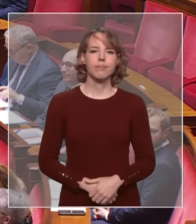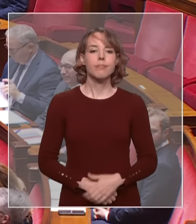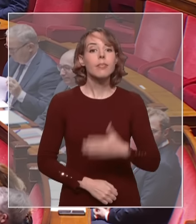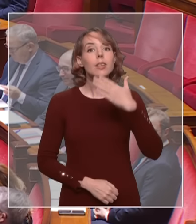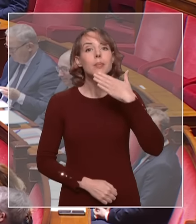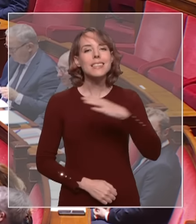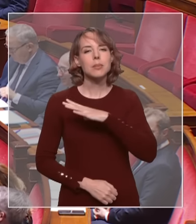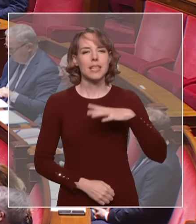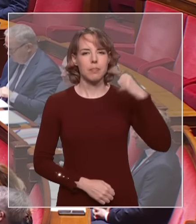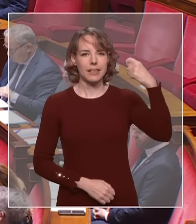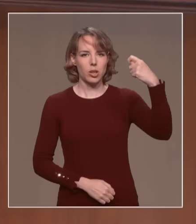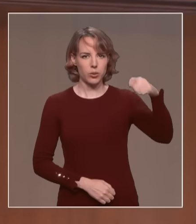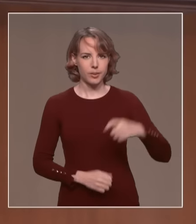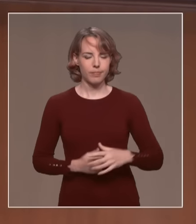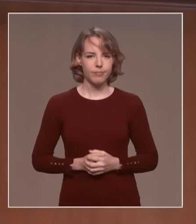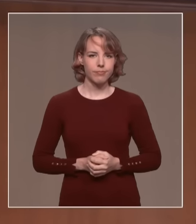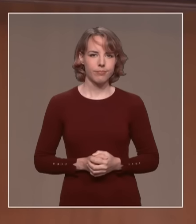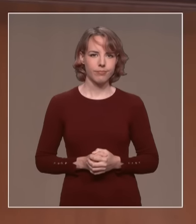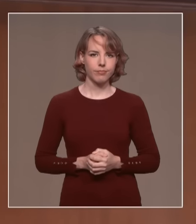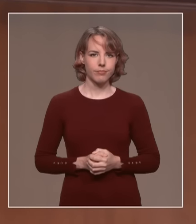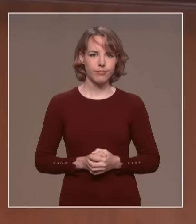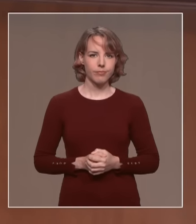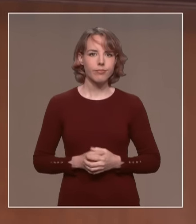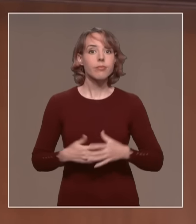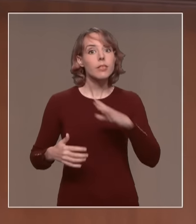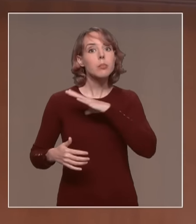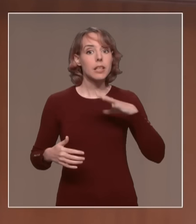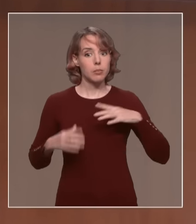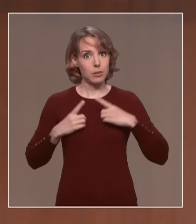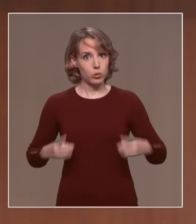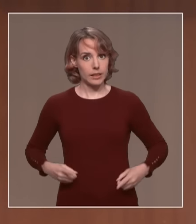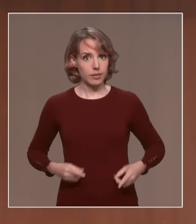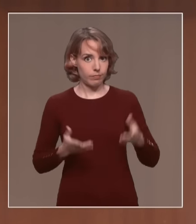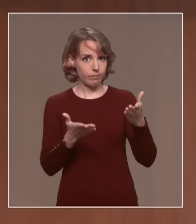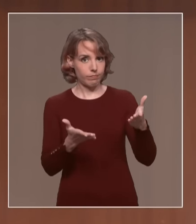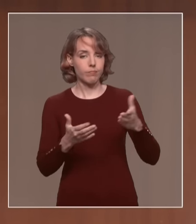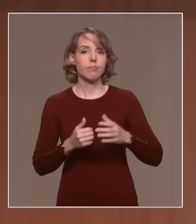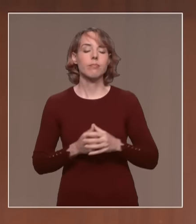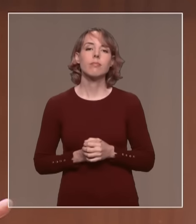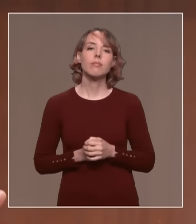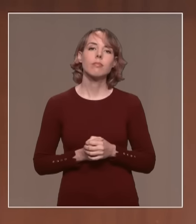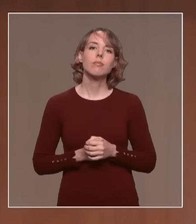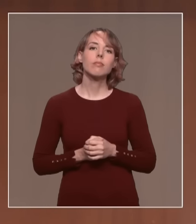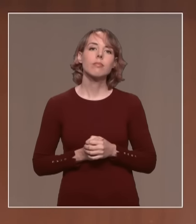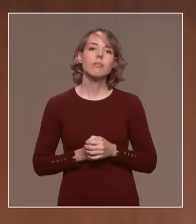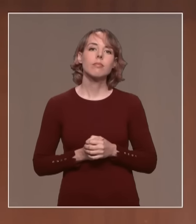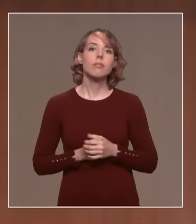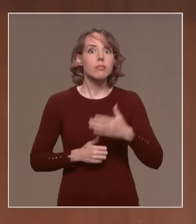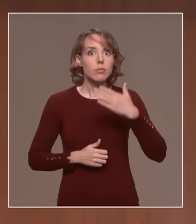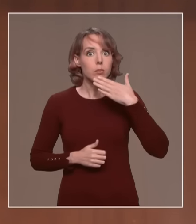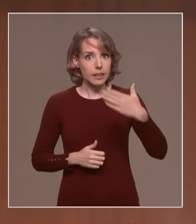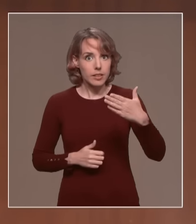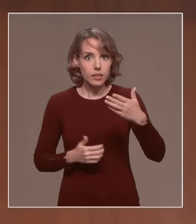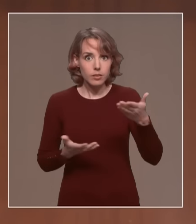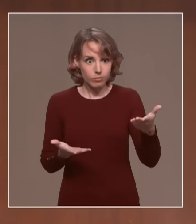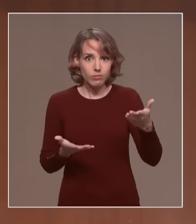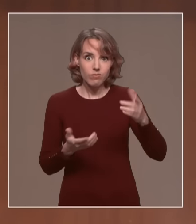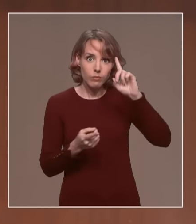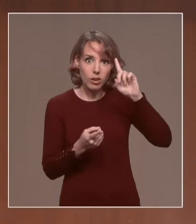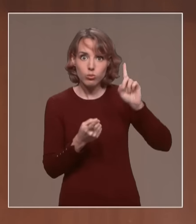Merci Madame la Présidente. Madame la députée Morel, merci d'avoir évoqué